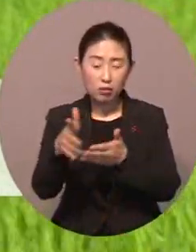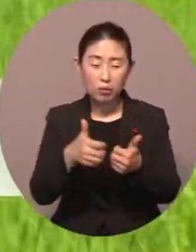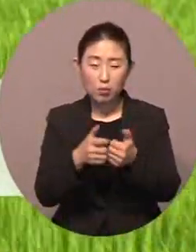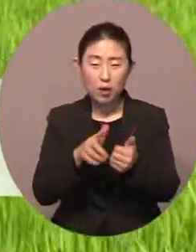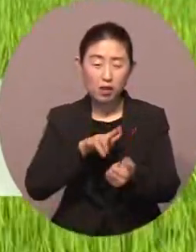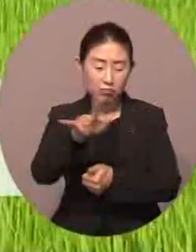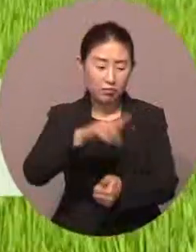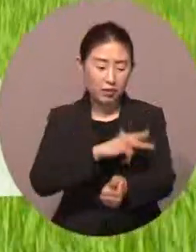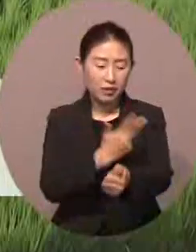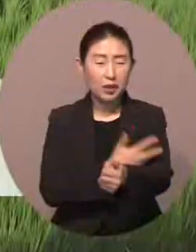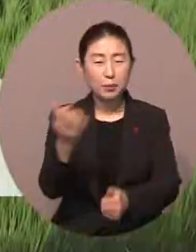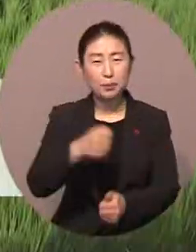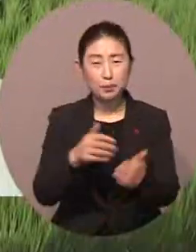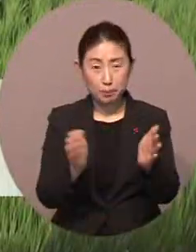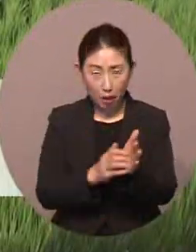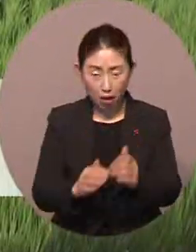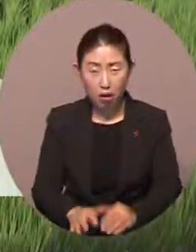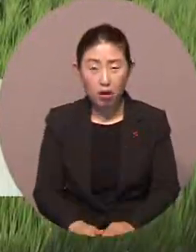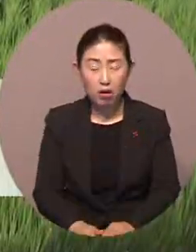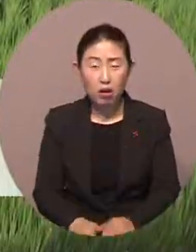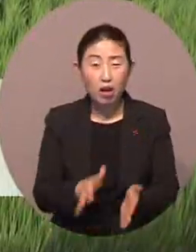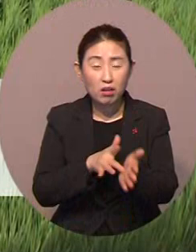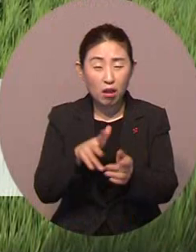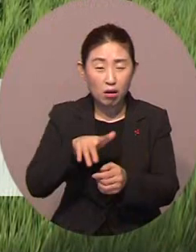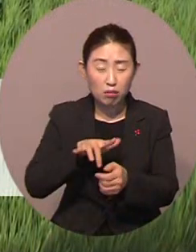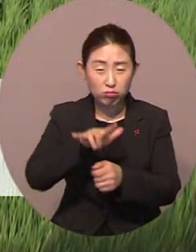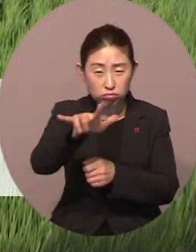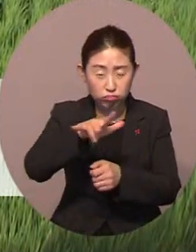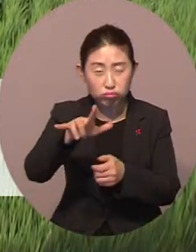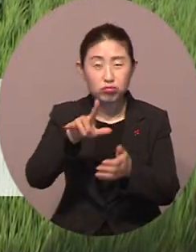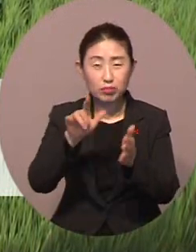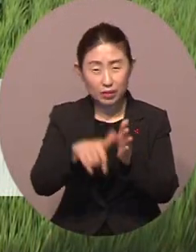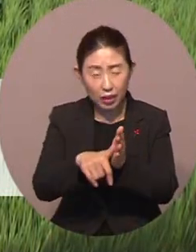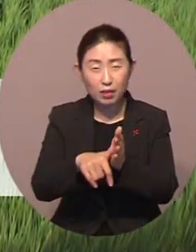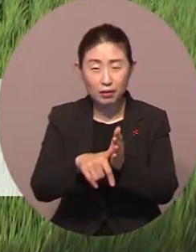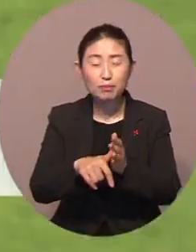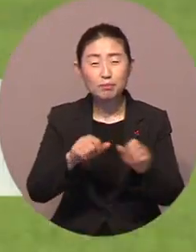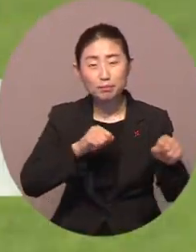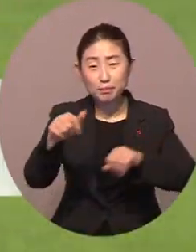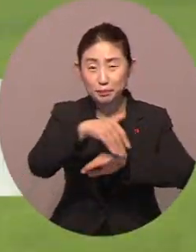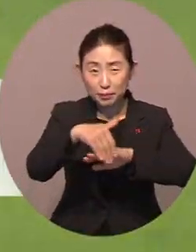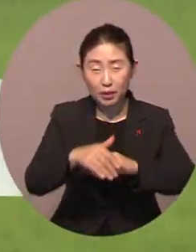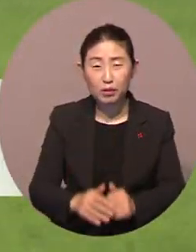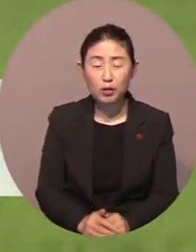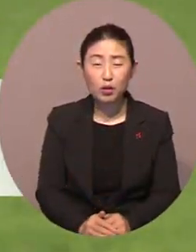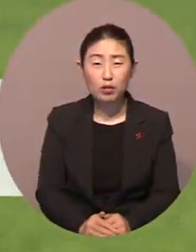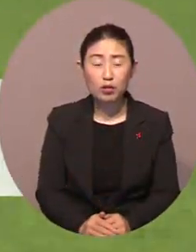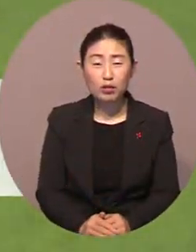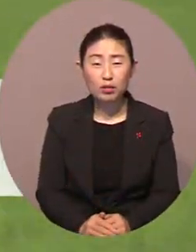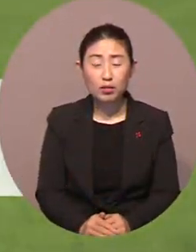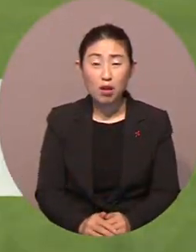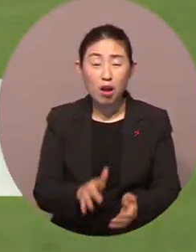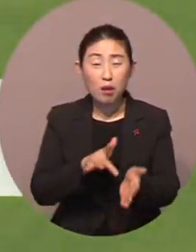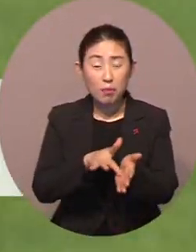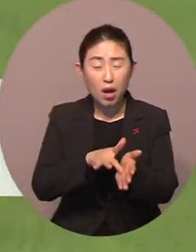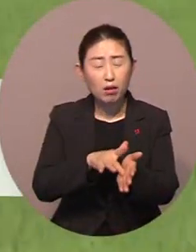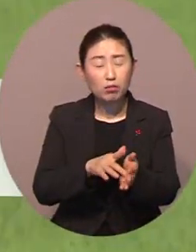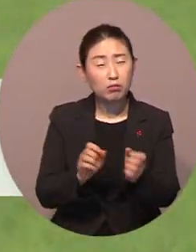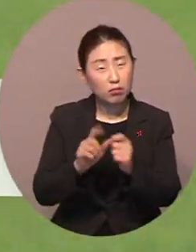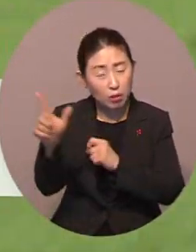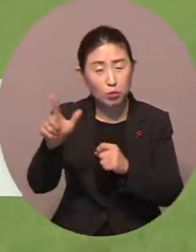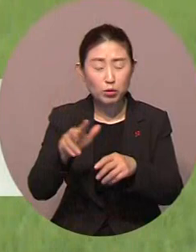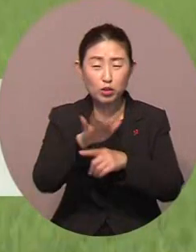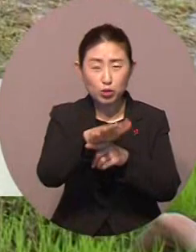갖췄으며 지역내 돌발해충 출연시 방제에 나서게 됩니다 농촌에서 드론 방가 일상화 됐으나